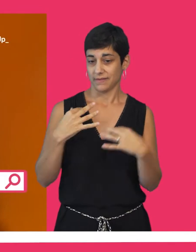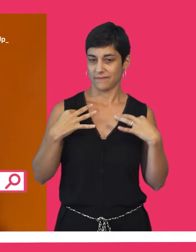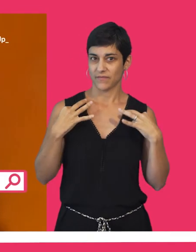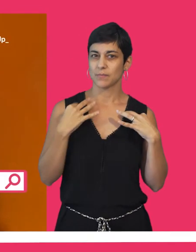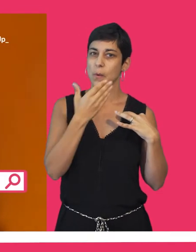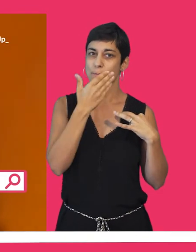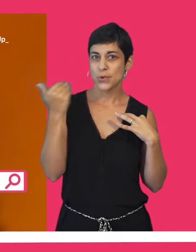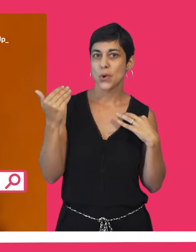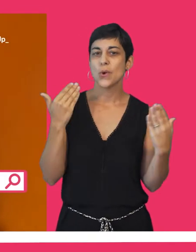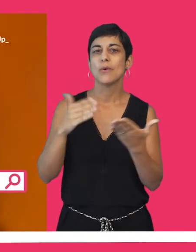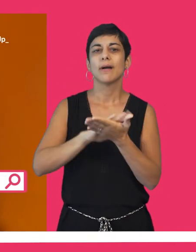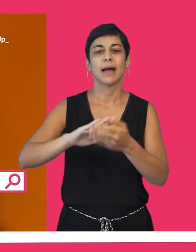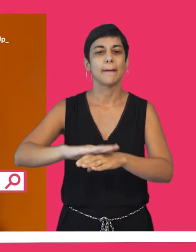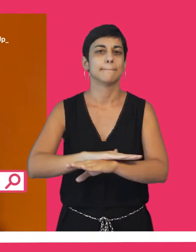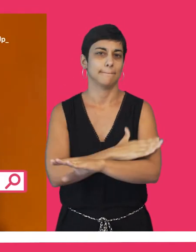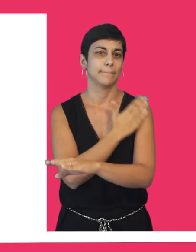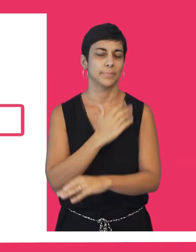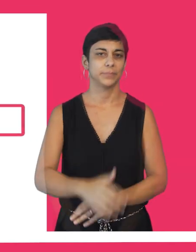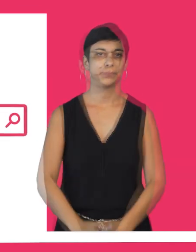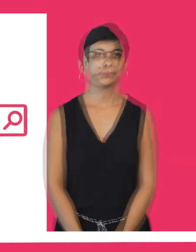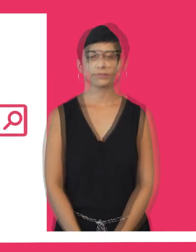protégeant bien mieux que la crème solaire.